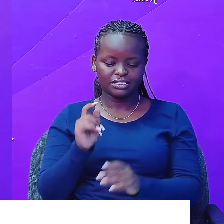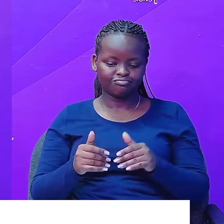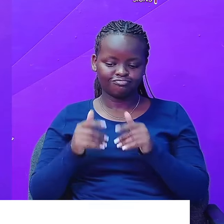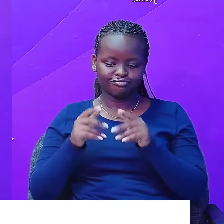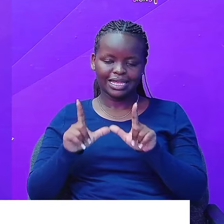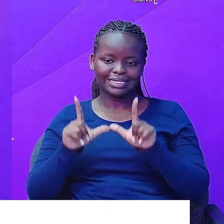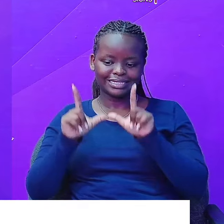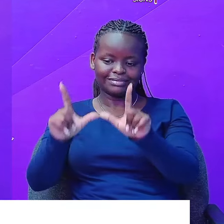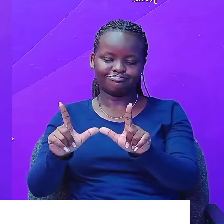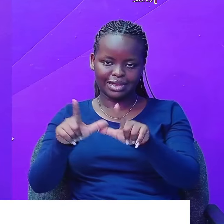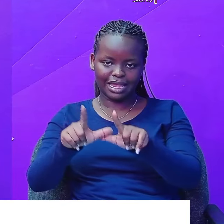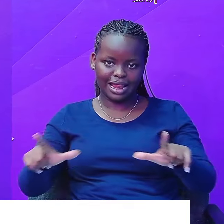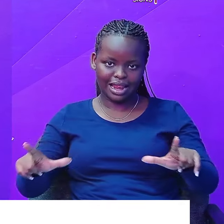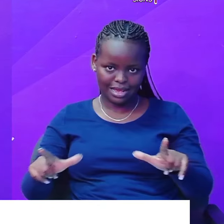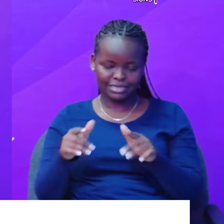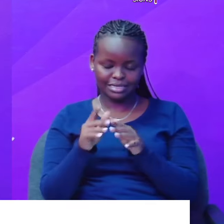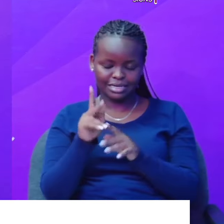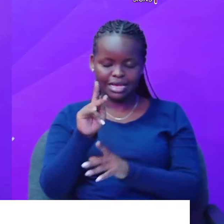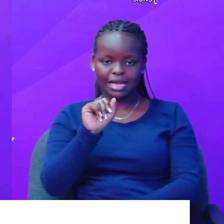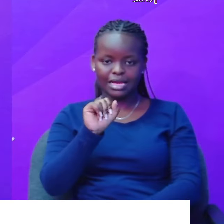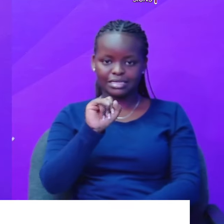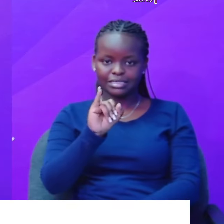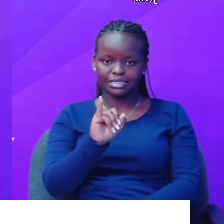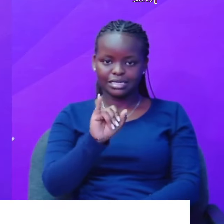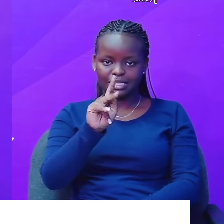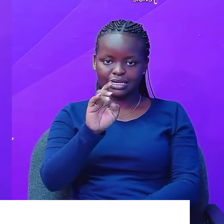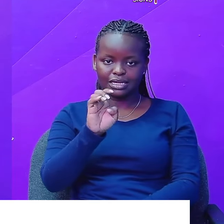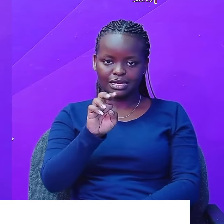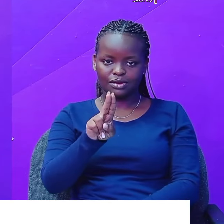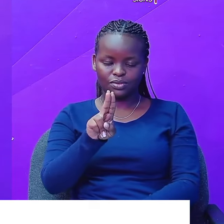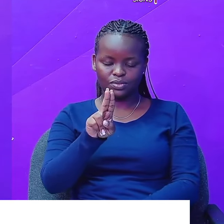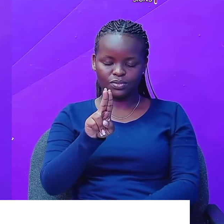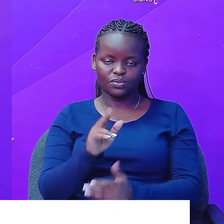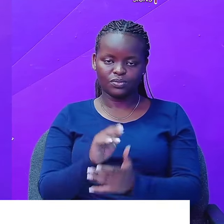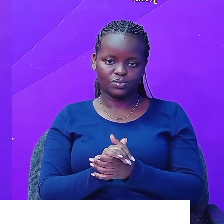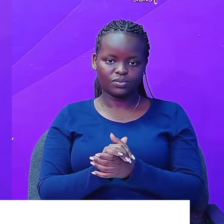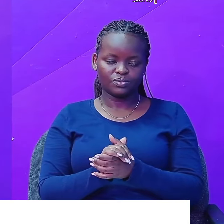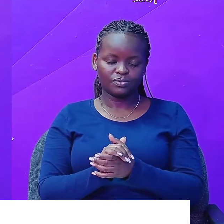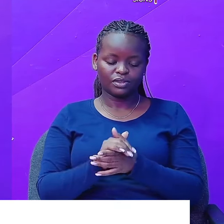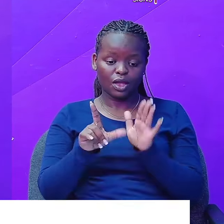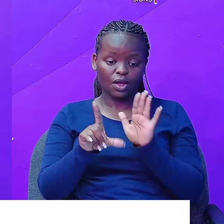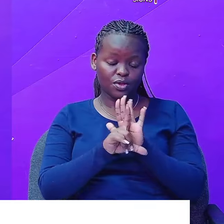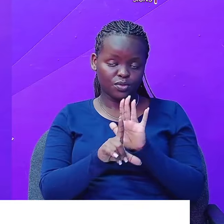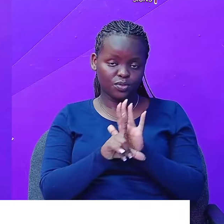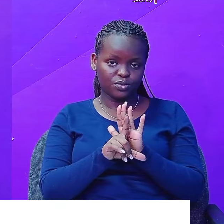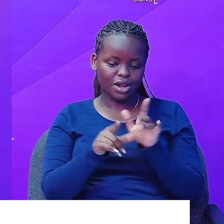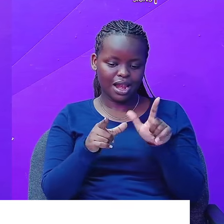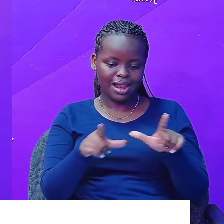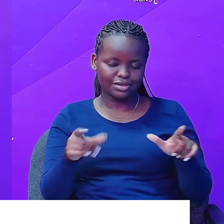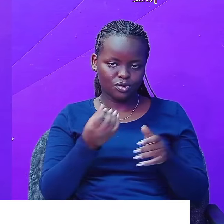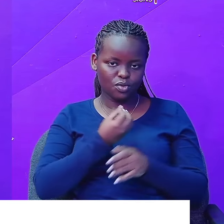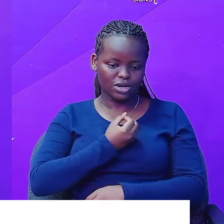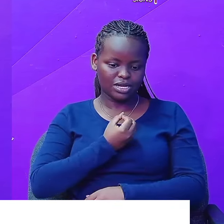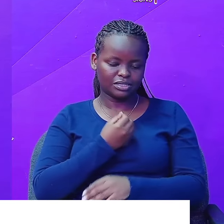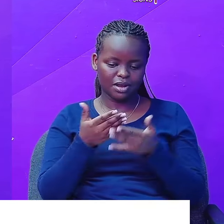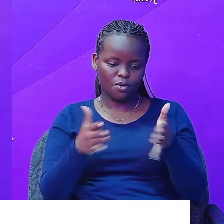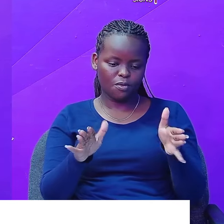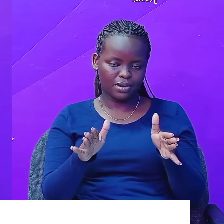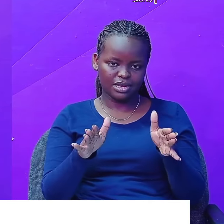to residents in Kasikeu, thereby regularizing land ownership and unlocking the economic potential of